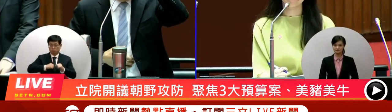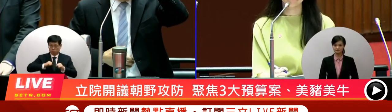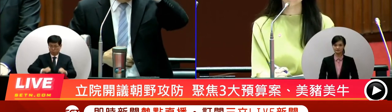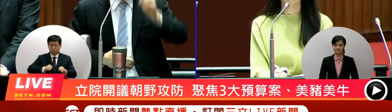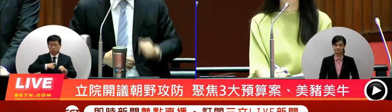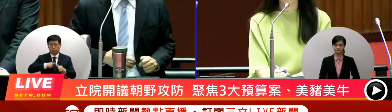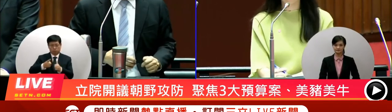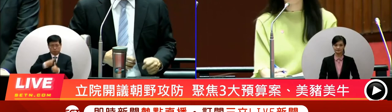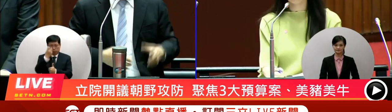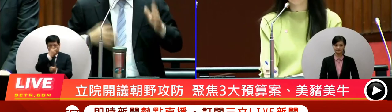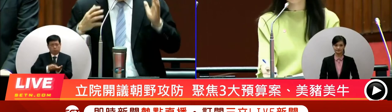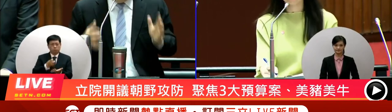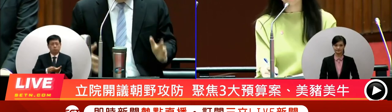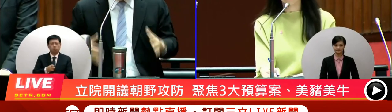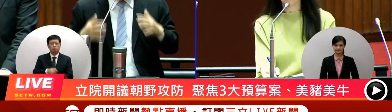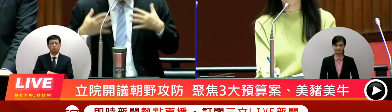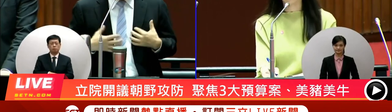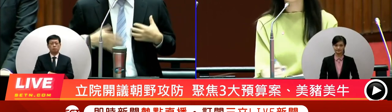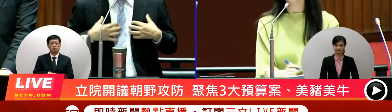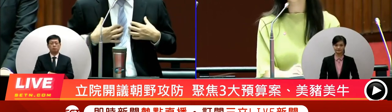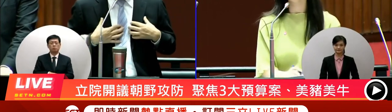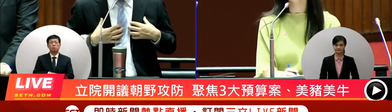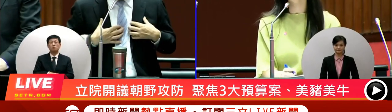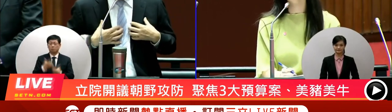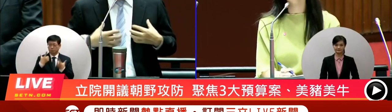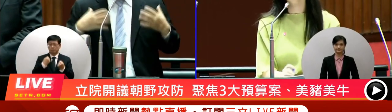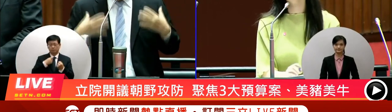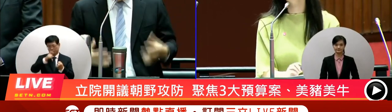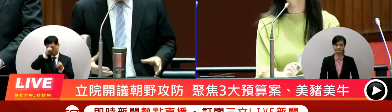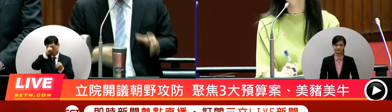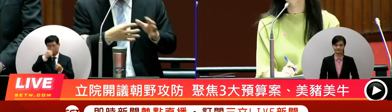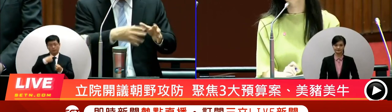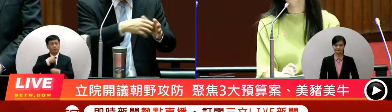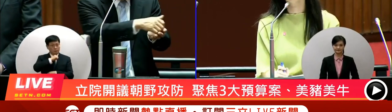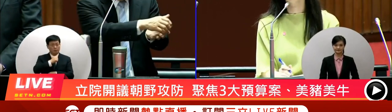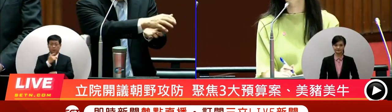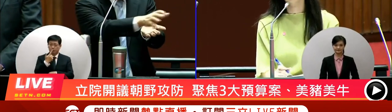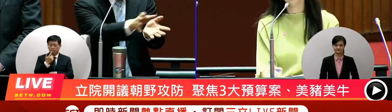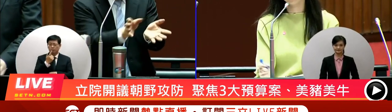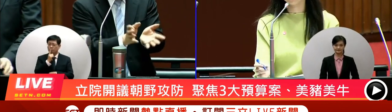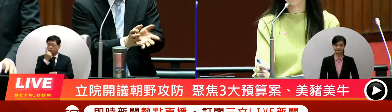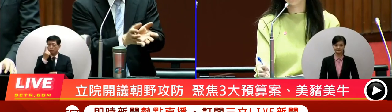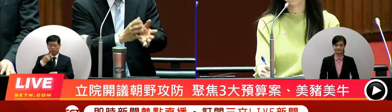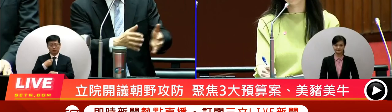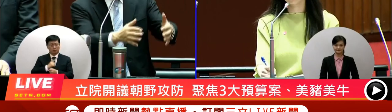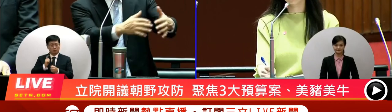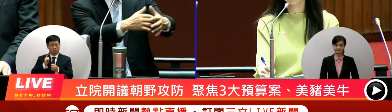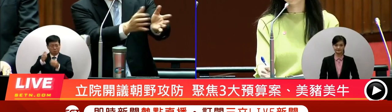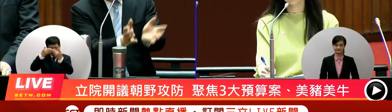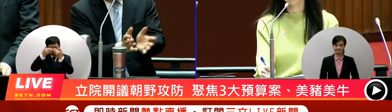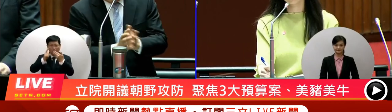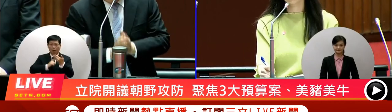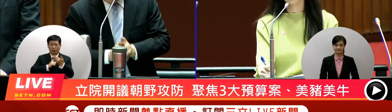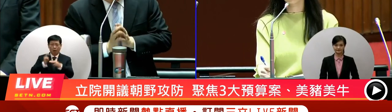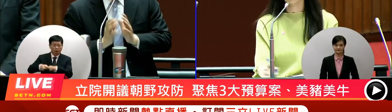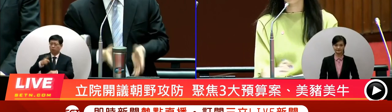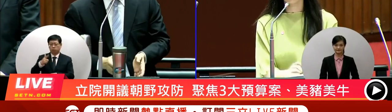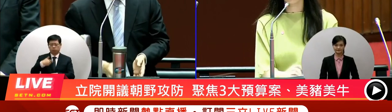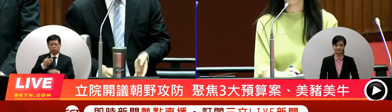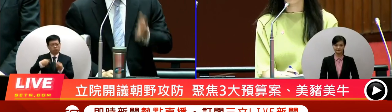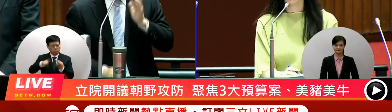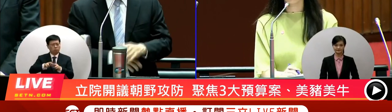一严格把关，我们一直都是希望台湾不只是关起来，我们是要